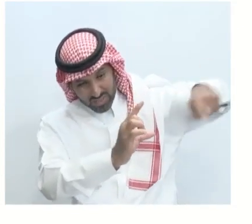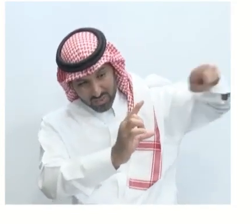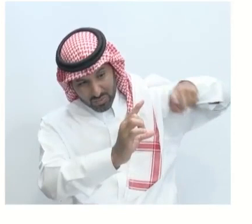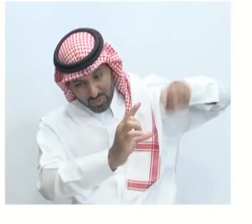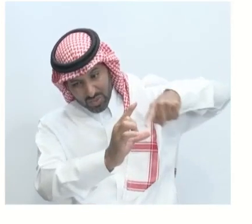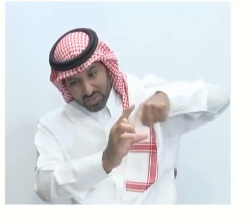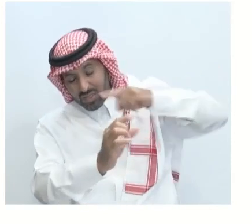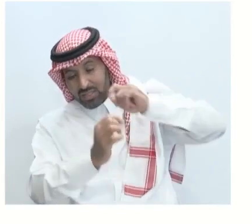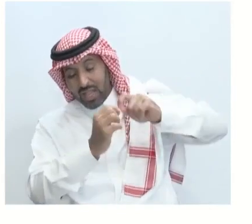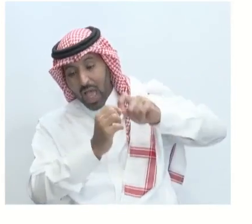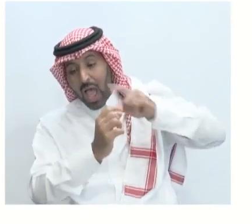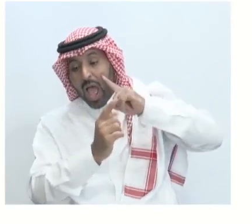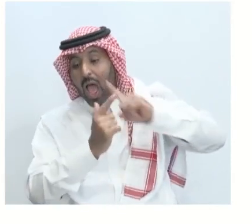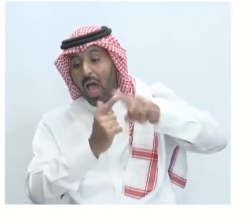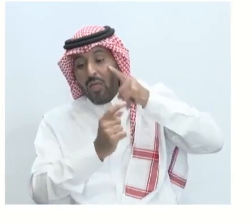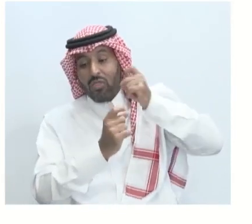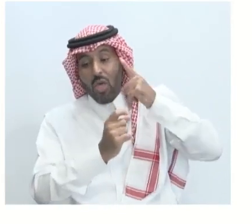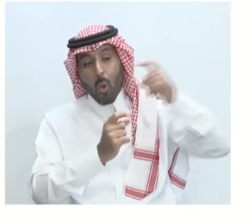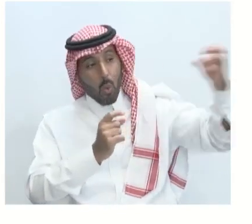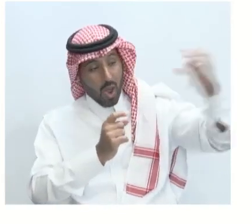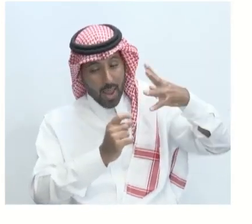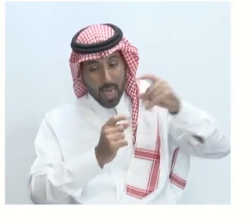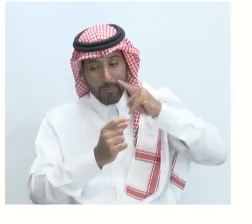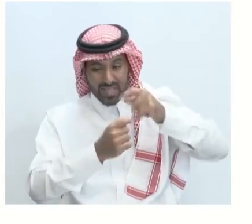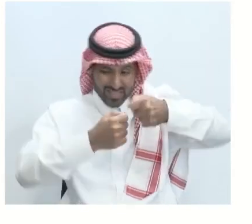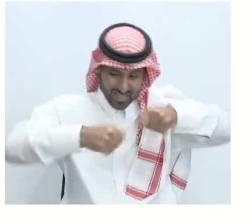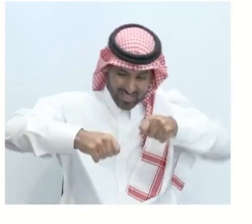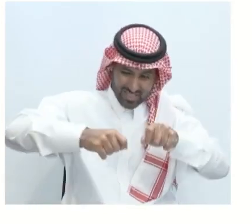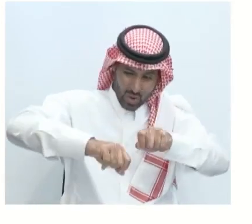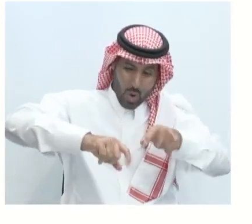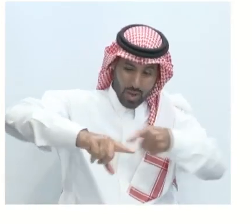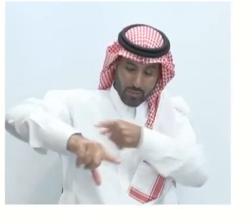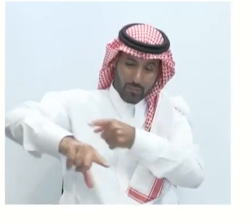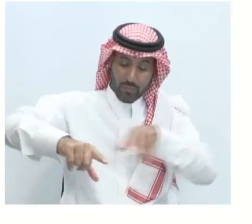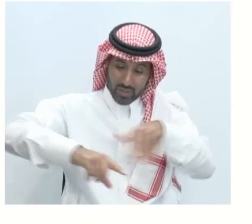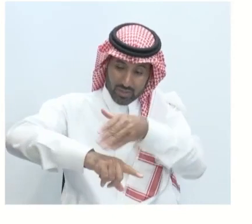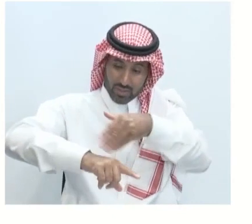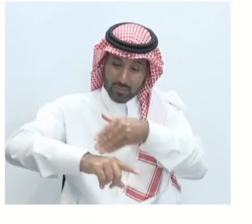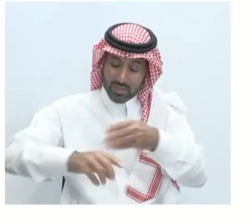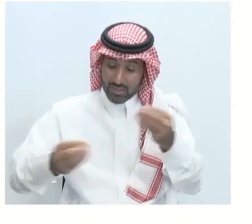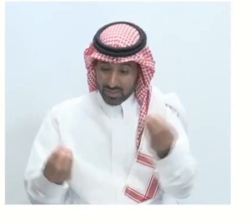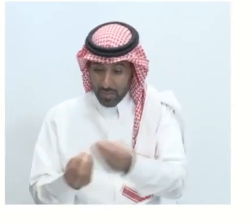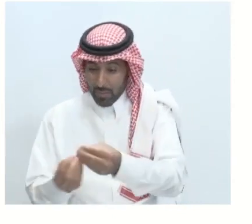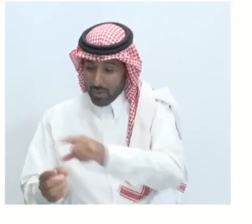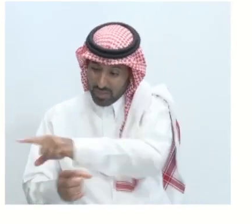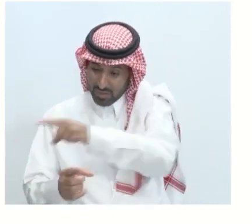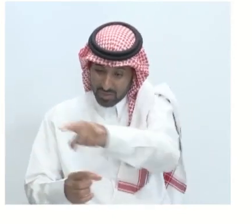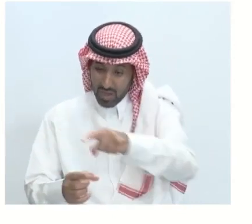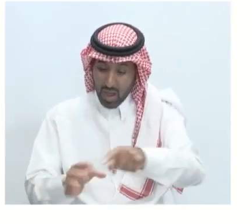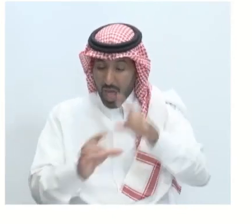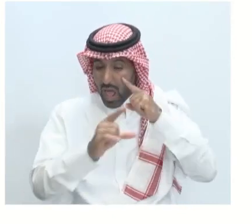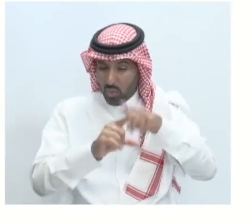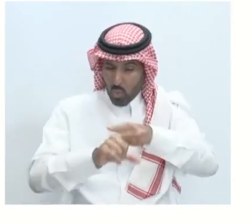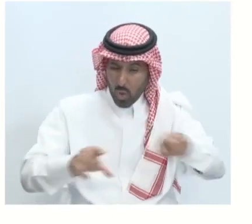للضوء الابيض ت كسر بزوايا مختلفه ثم تجتمع في اماكن مختلفه بحيث ان بؤره